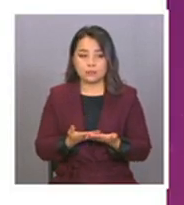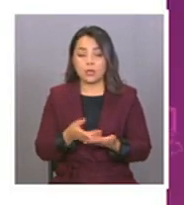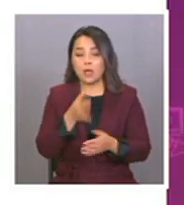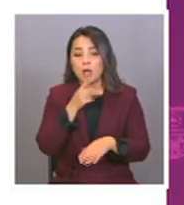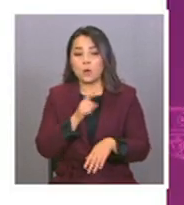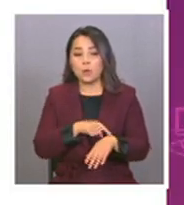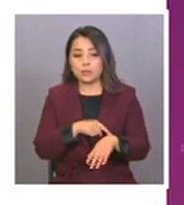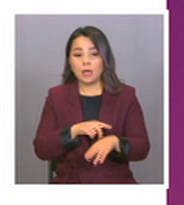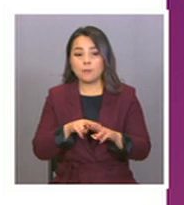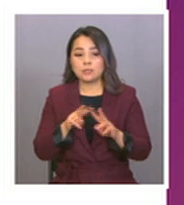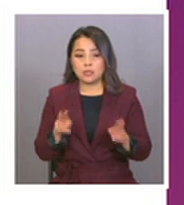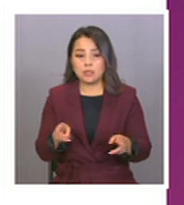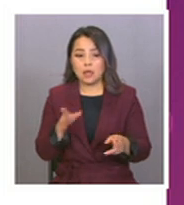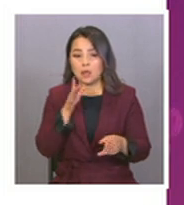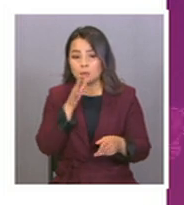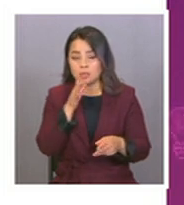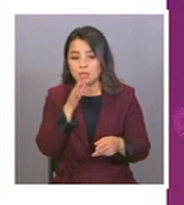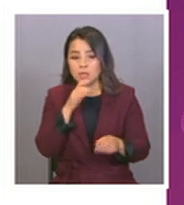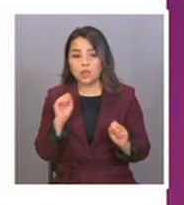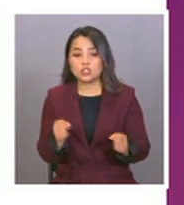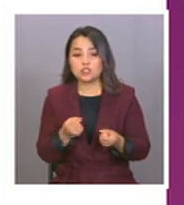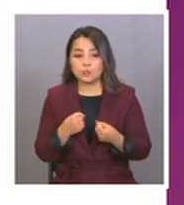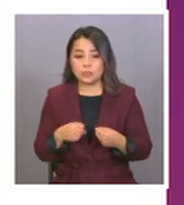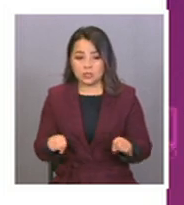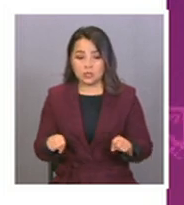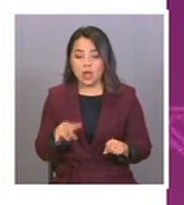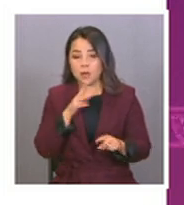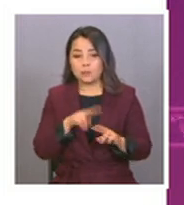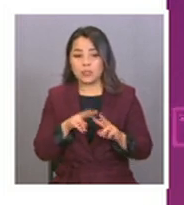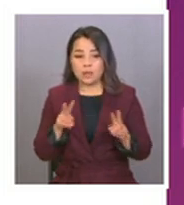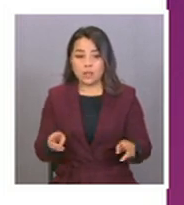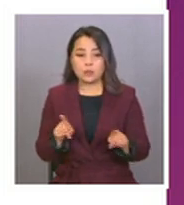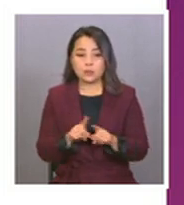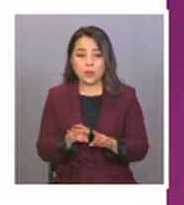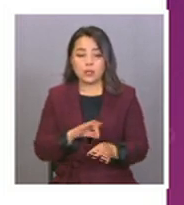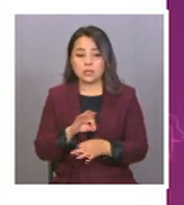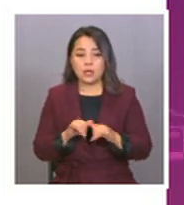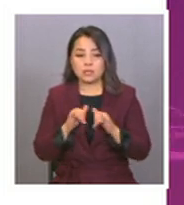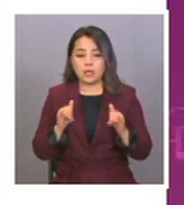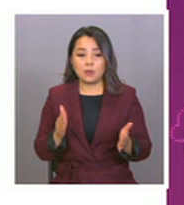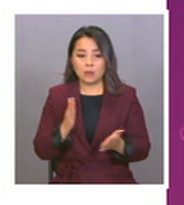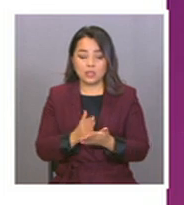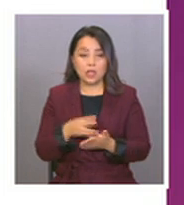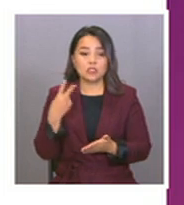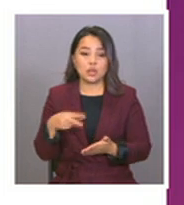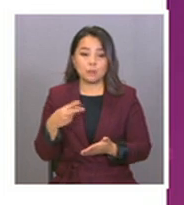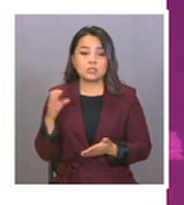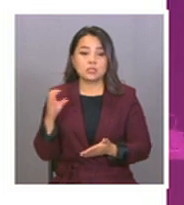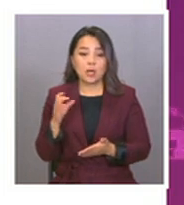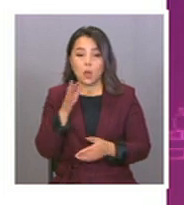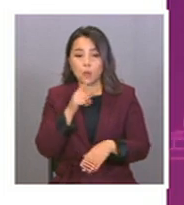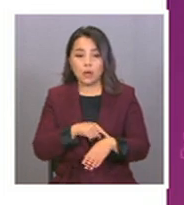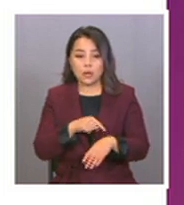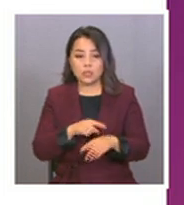Уақыттың бірдей мезетінде жылдамдық бірдей артып отыр. Мысалы, 20 секунд уақыттың